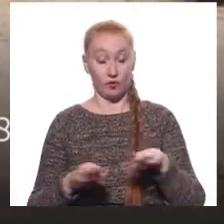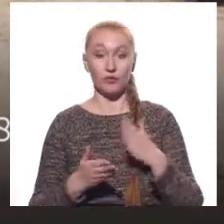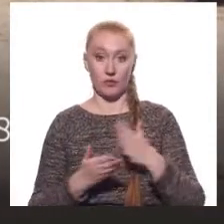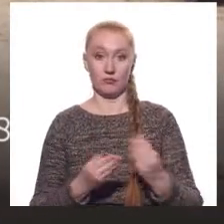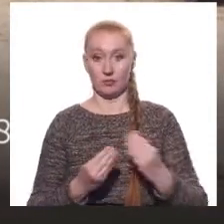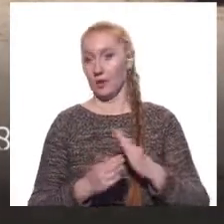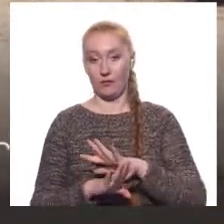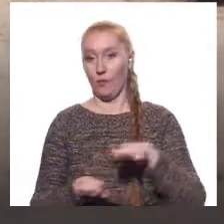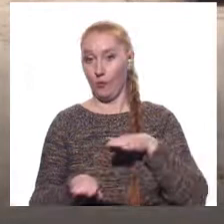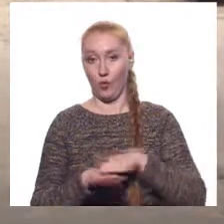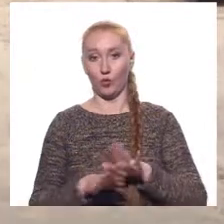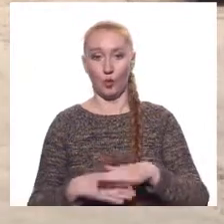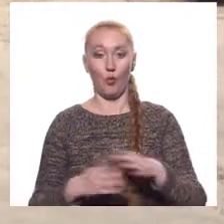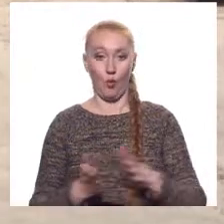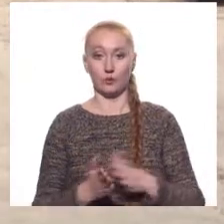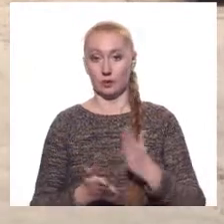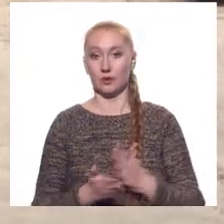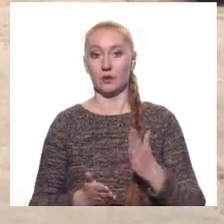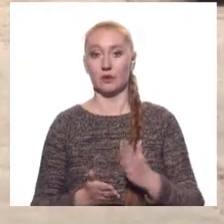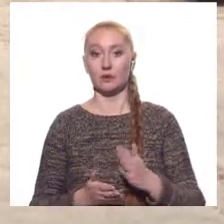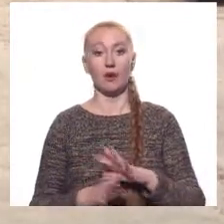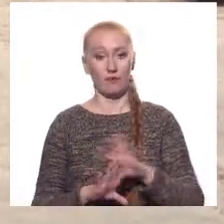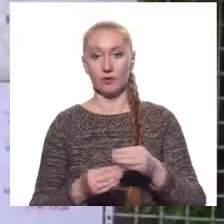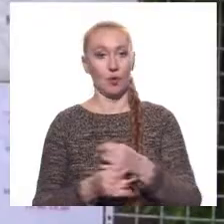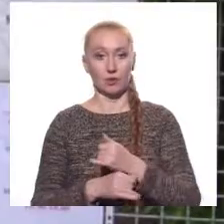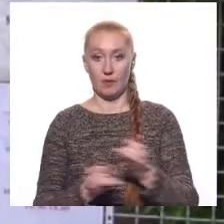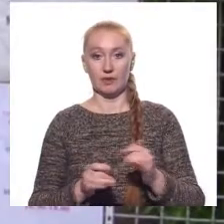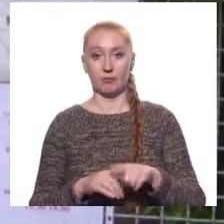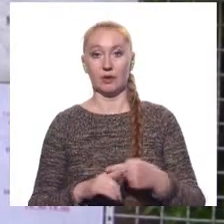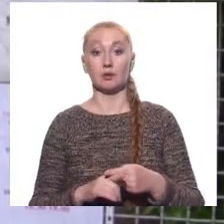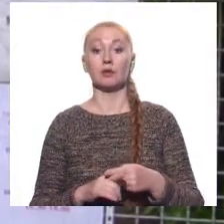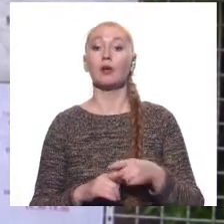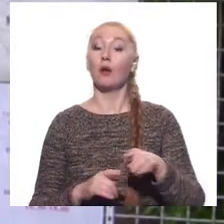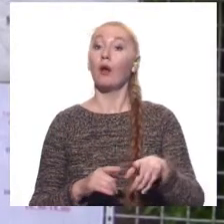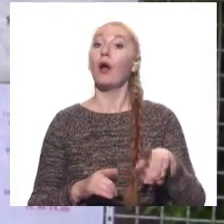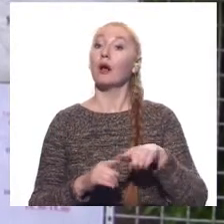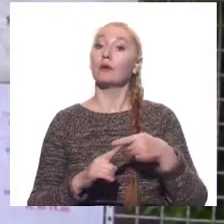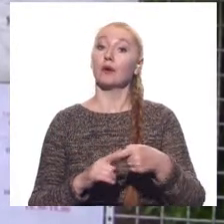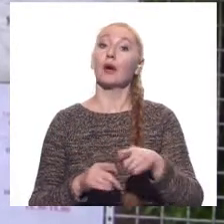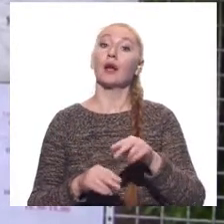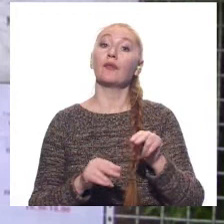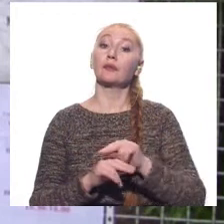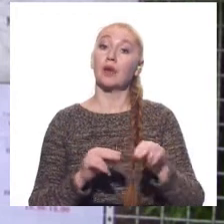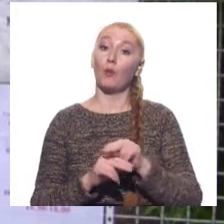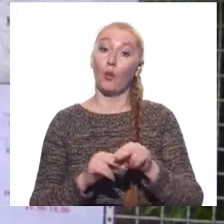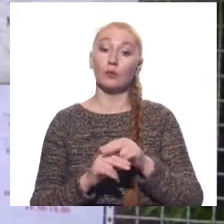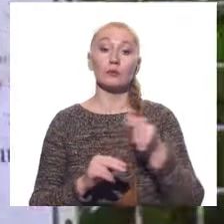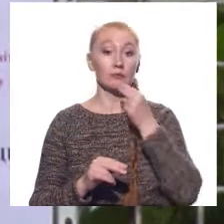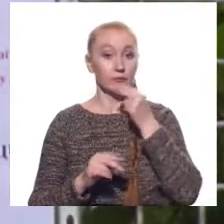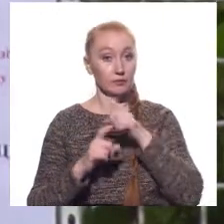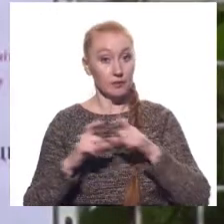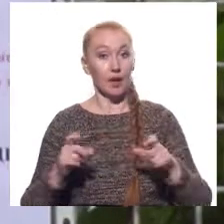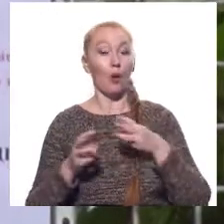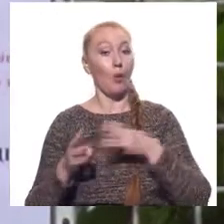в повному обсязі в нас є, ми всім забезпечені. У 3 дитсадках Кривого Рогу завершуються ремонти харчоблоків і